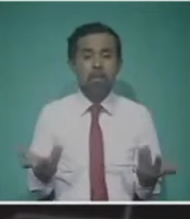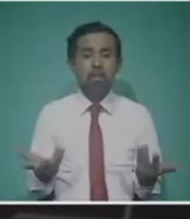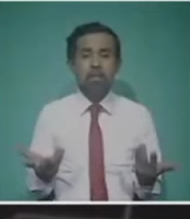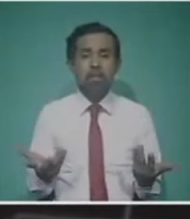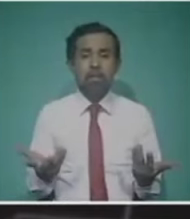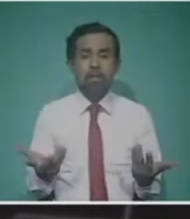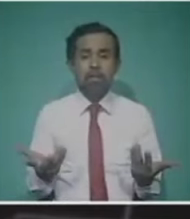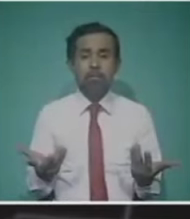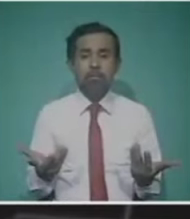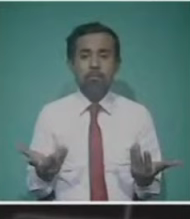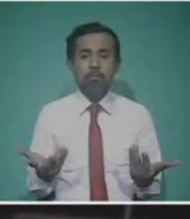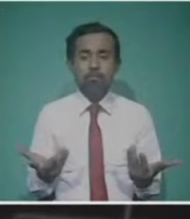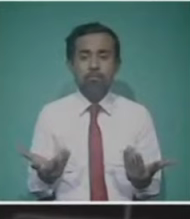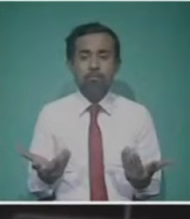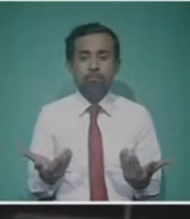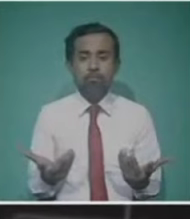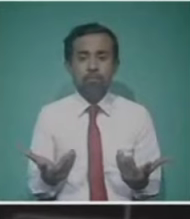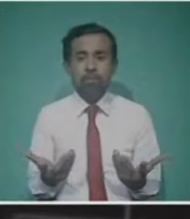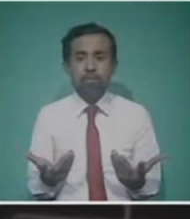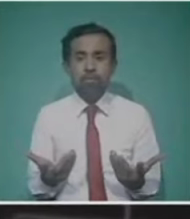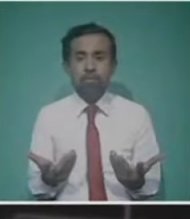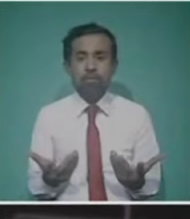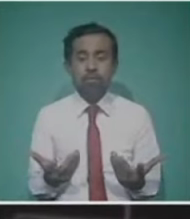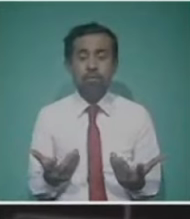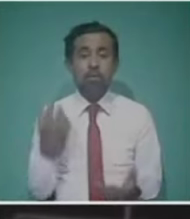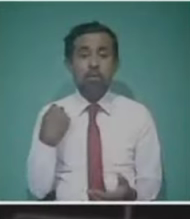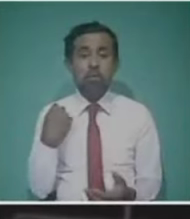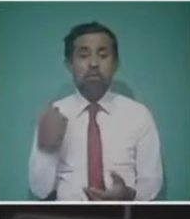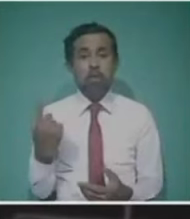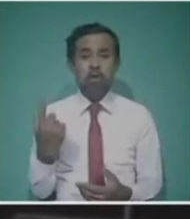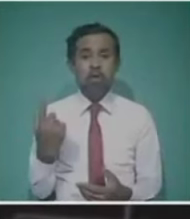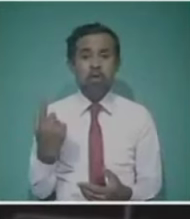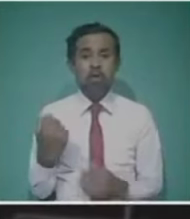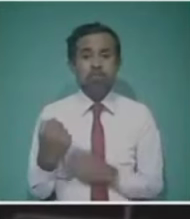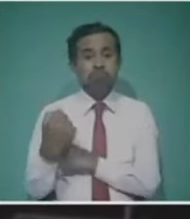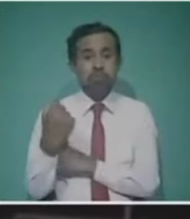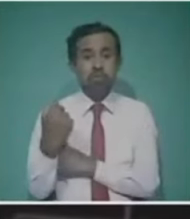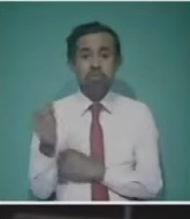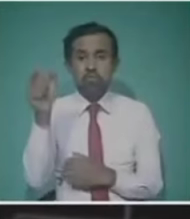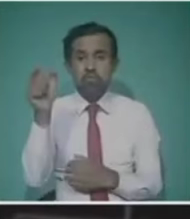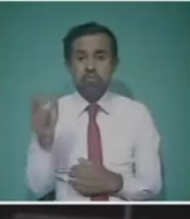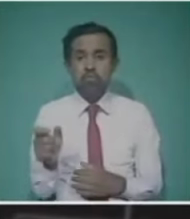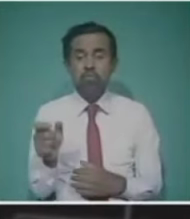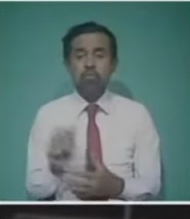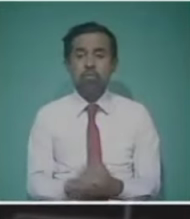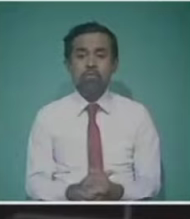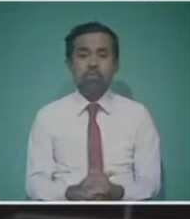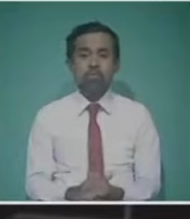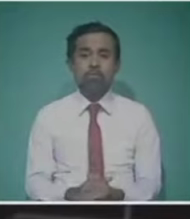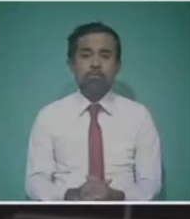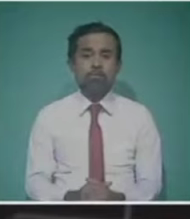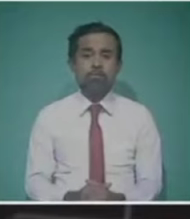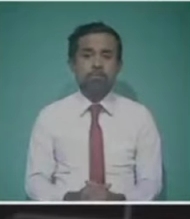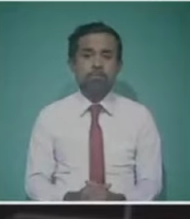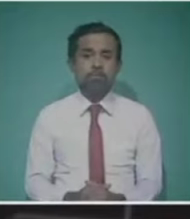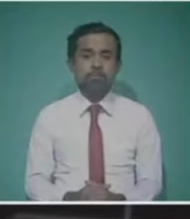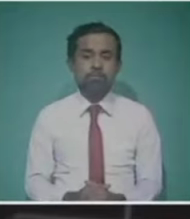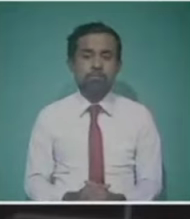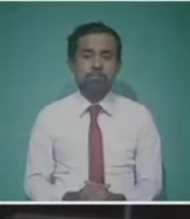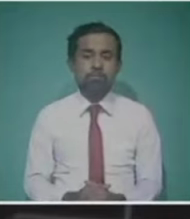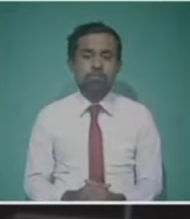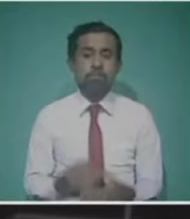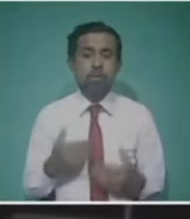மிகப்பெரும் செல்வந்தர்கள் அல்லது அதிகார வரம்புக்கு உள்ளே இருக்கின்றவர்கள் அதிகாரி அல்லது எங்களது ஊரிலே